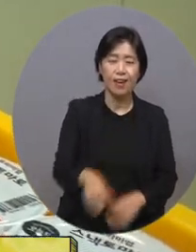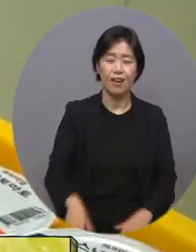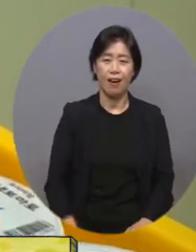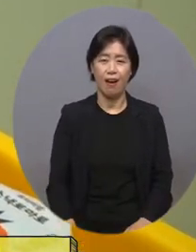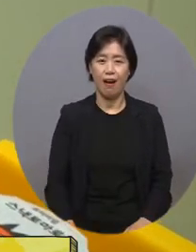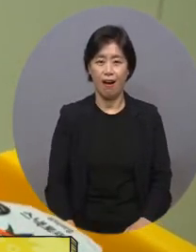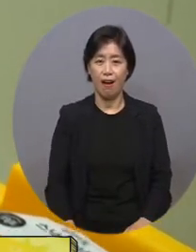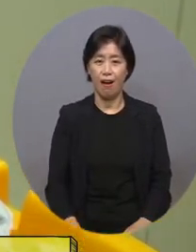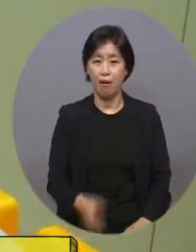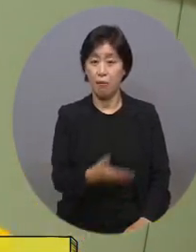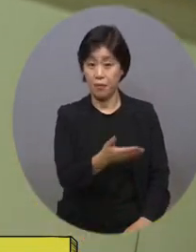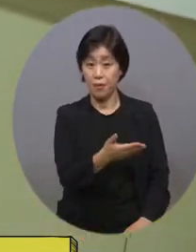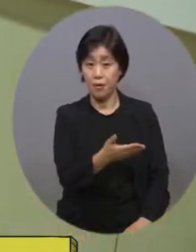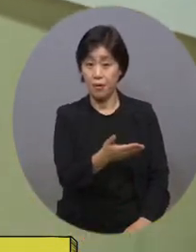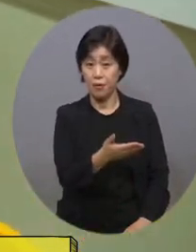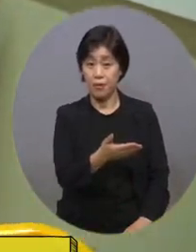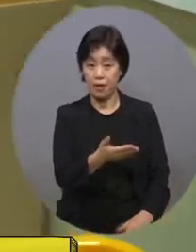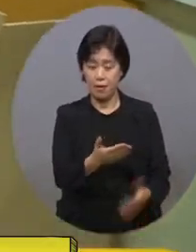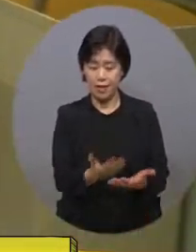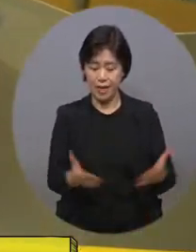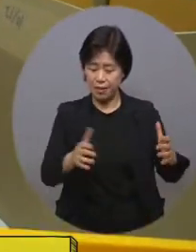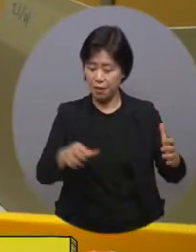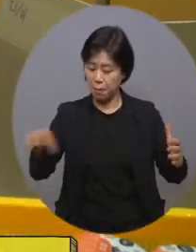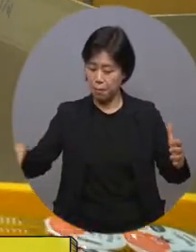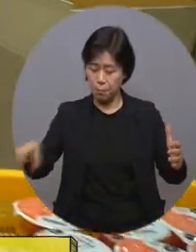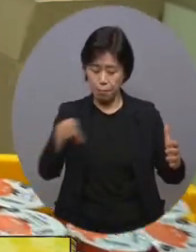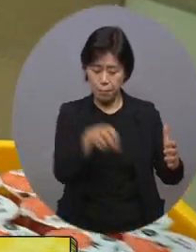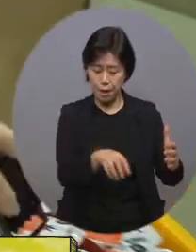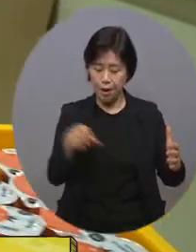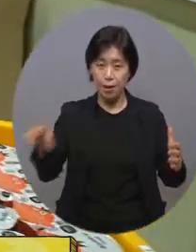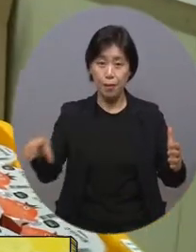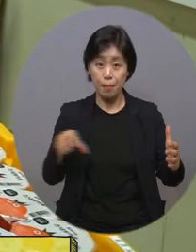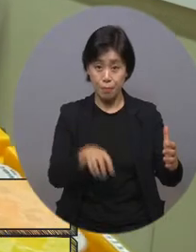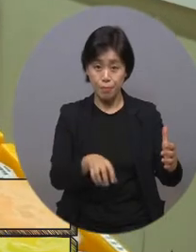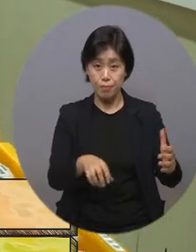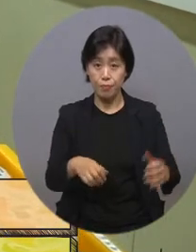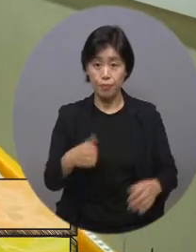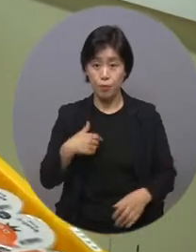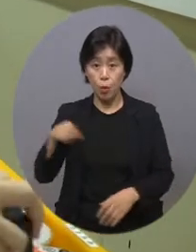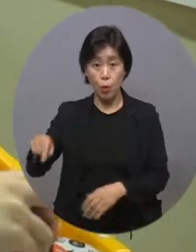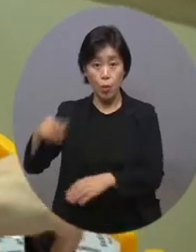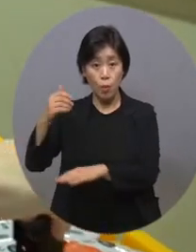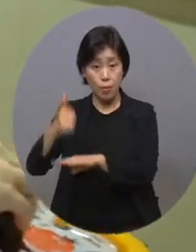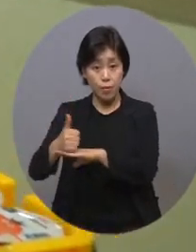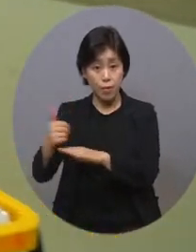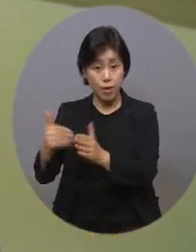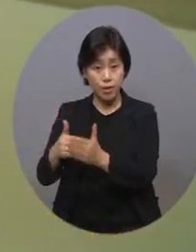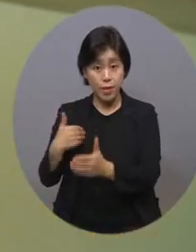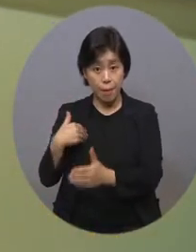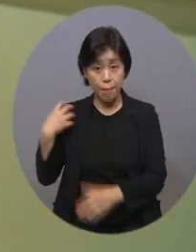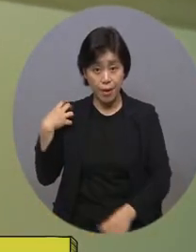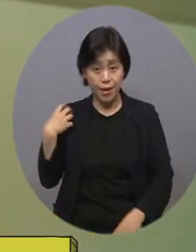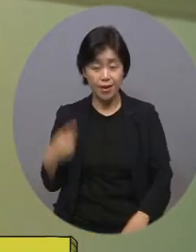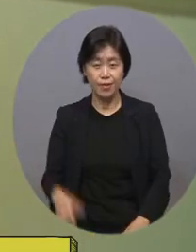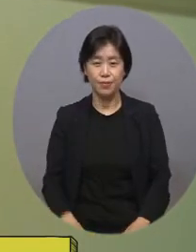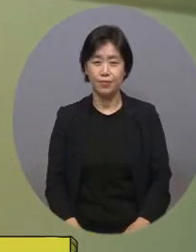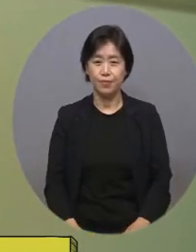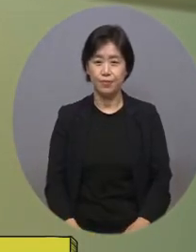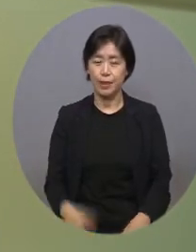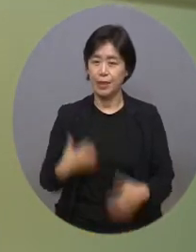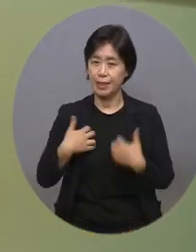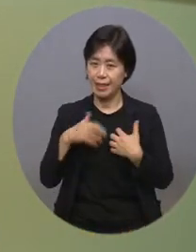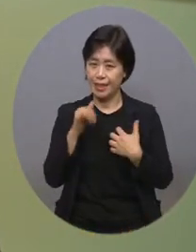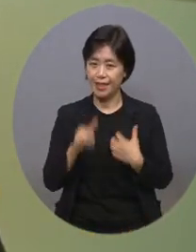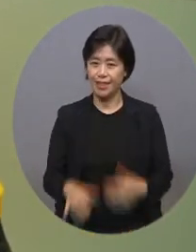명곤 선생님께서 이렇게 포장을 또 하고 계시는데 제가 그럼 마저 찍을까요? 네. 아, 이거 재밌네요.